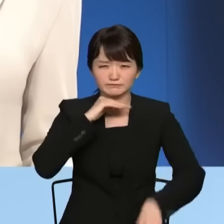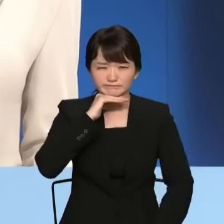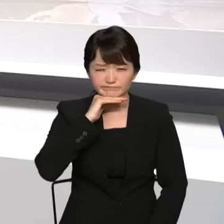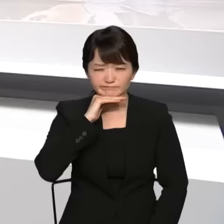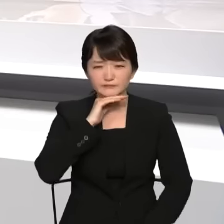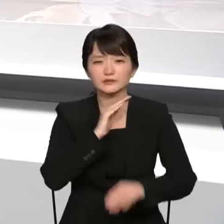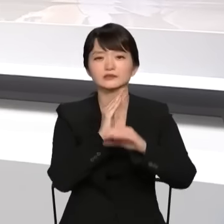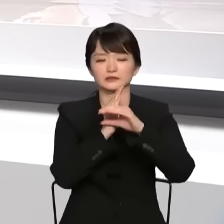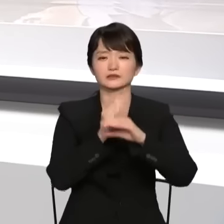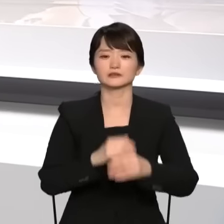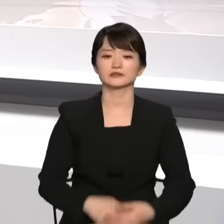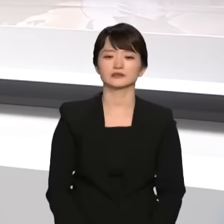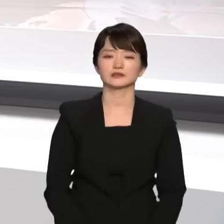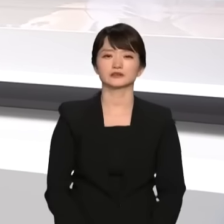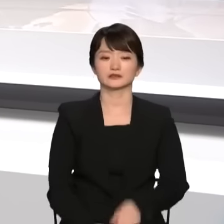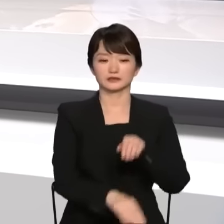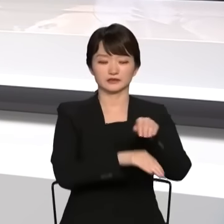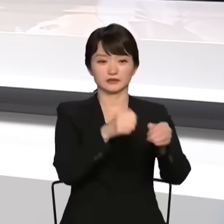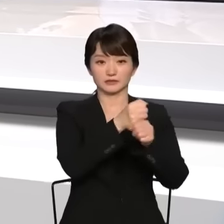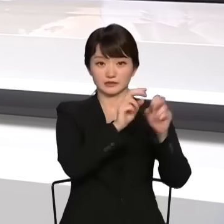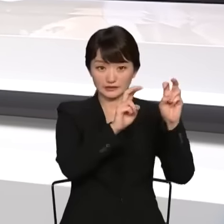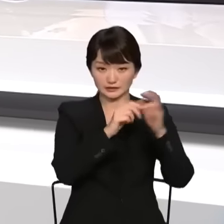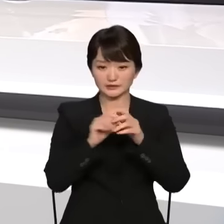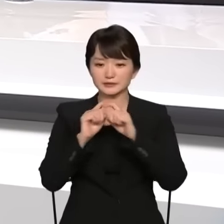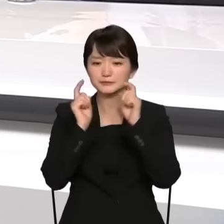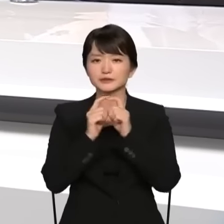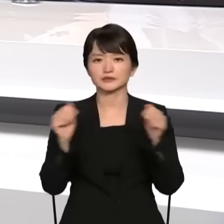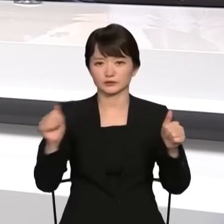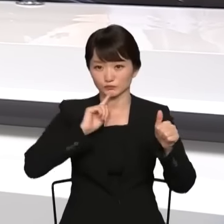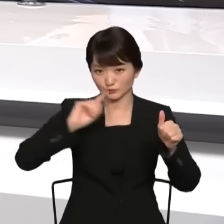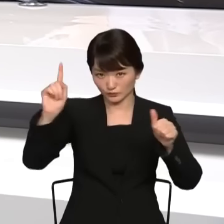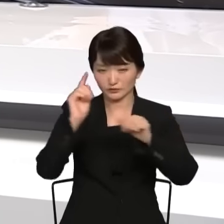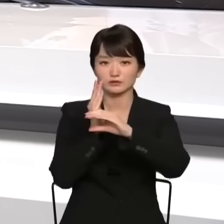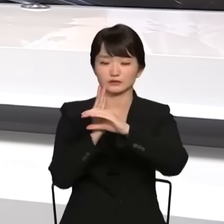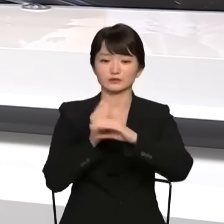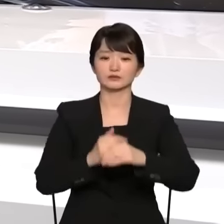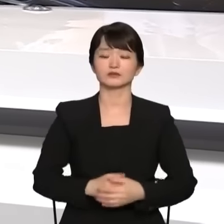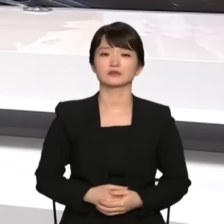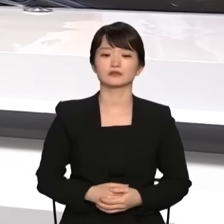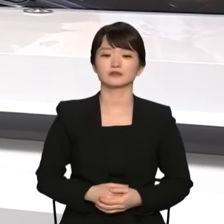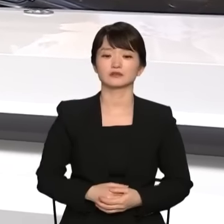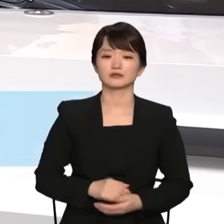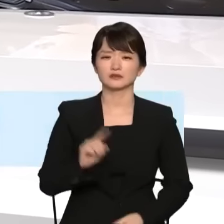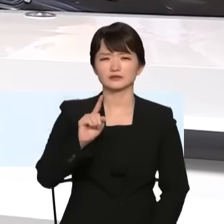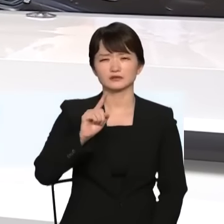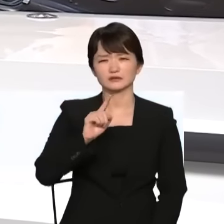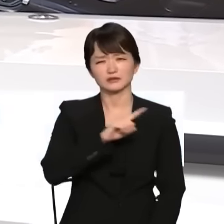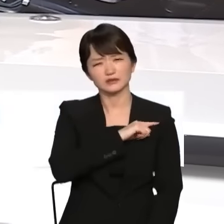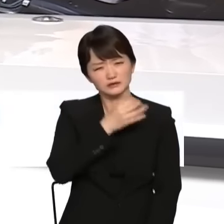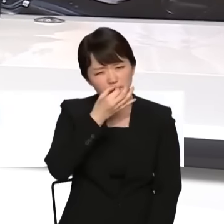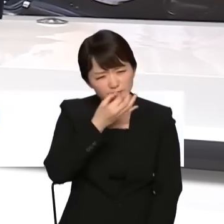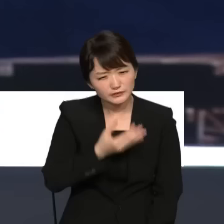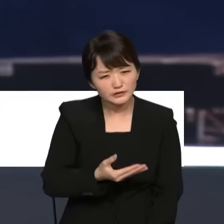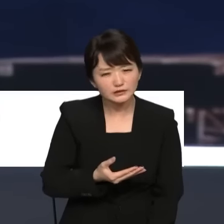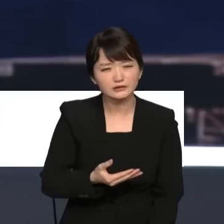중입니다음 그 지금 재조사하고 민사 소송을 이어가고 계신데네 뭐 어떤 점이 좀 가장